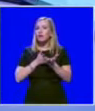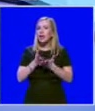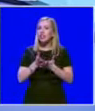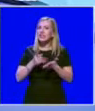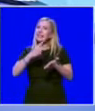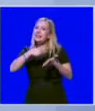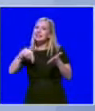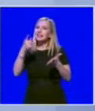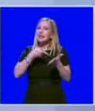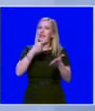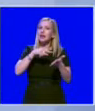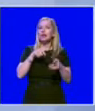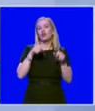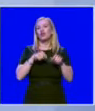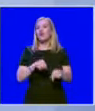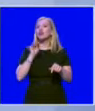да го задраска,